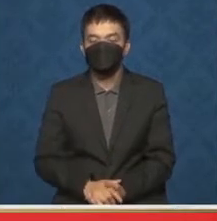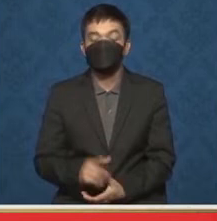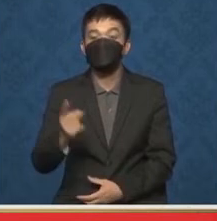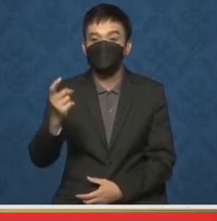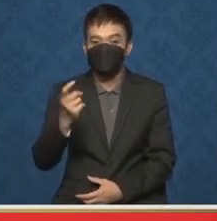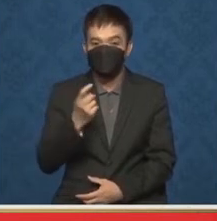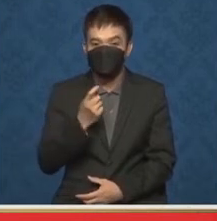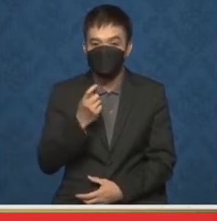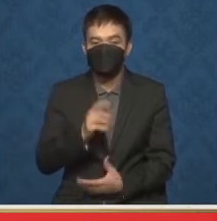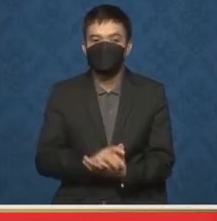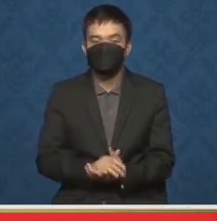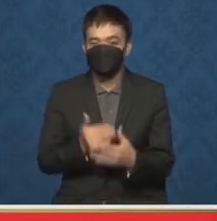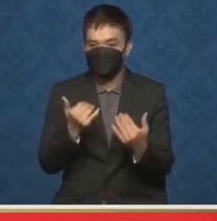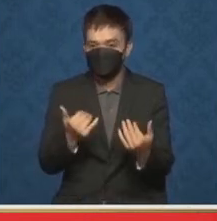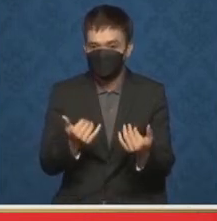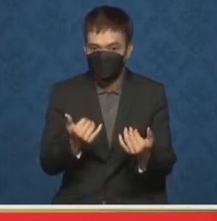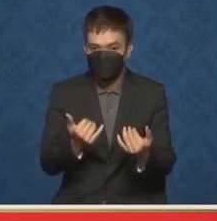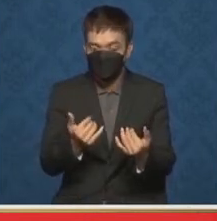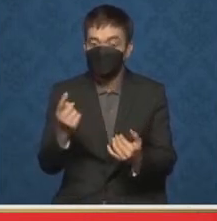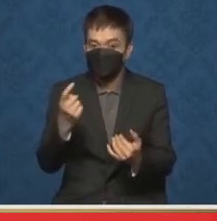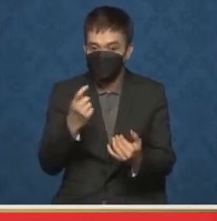เมื่สัครู่นะครับ